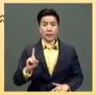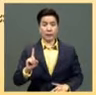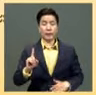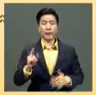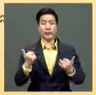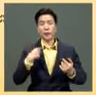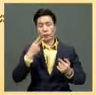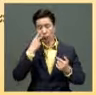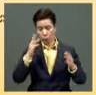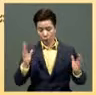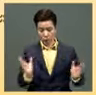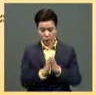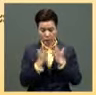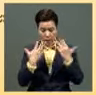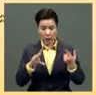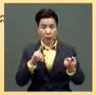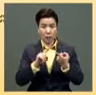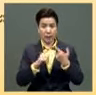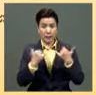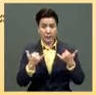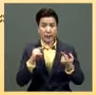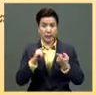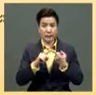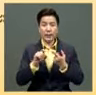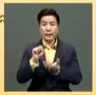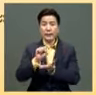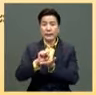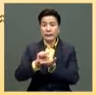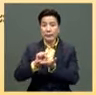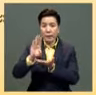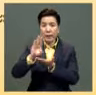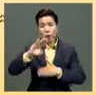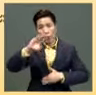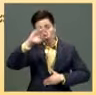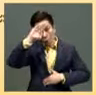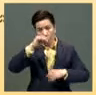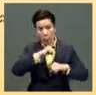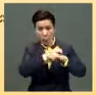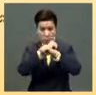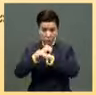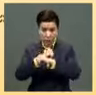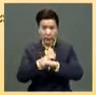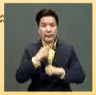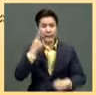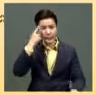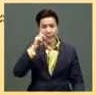ก็ทางสถาบันป้องกันควบคุมโรคก็ได้มีการ